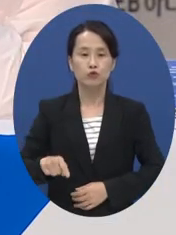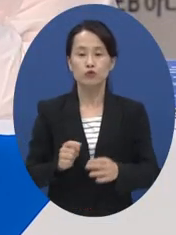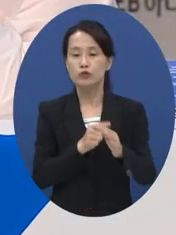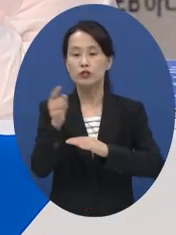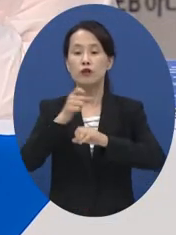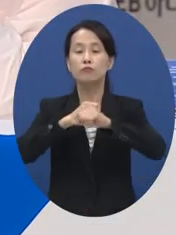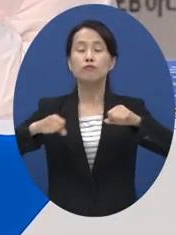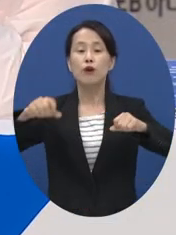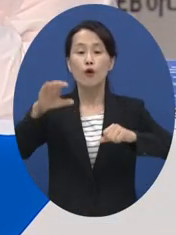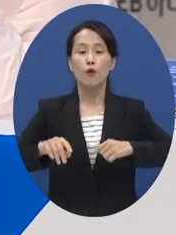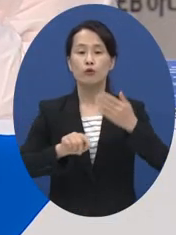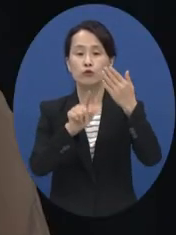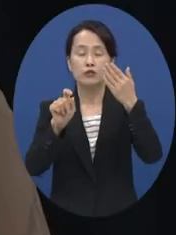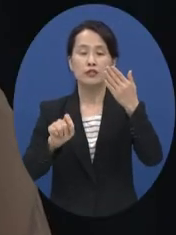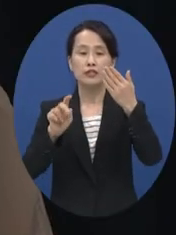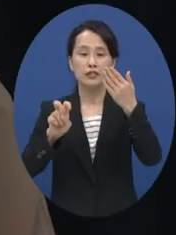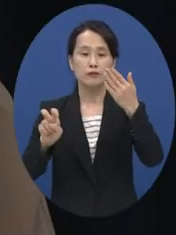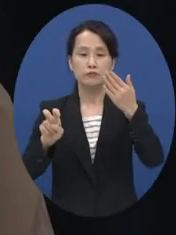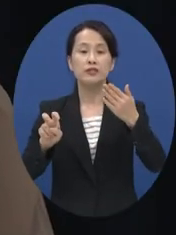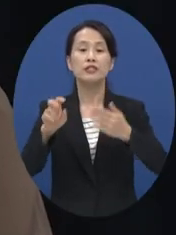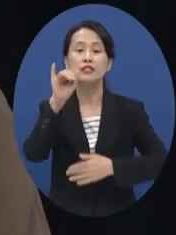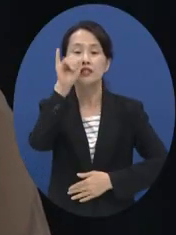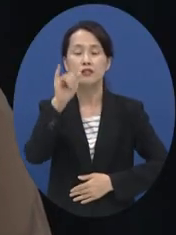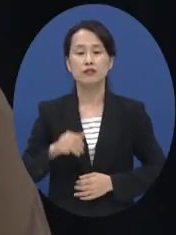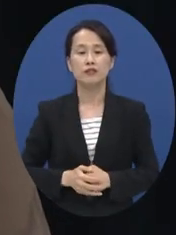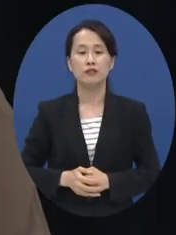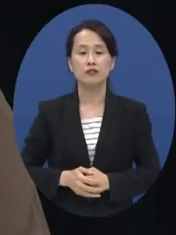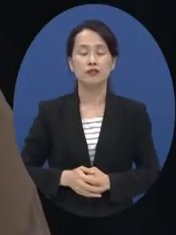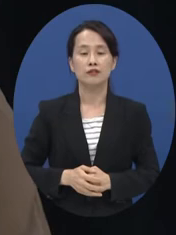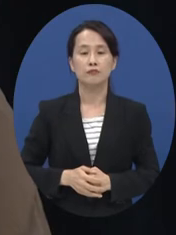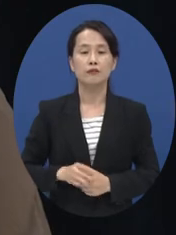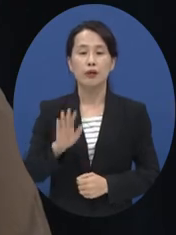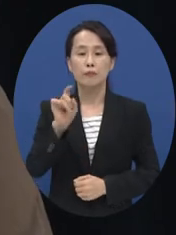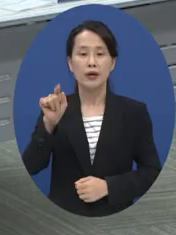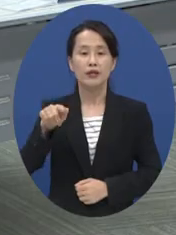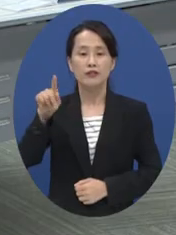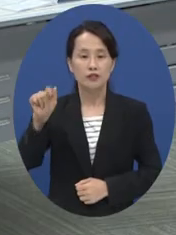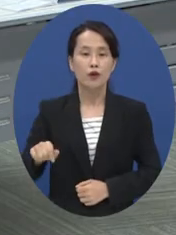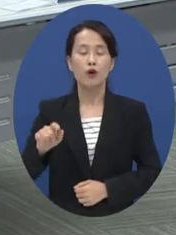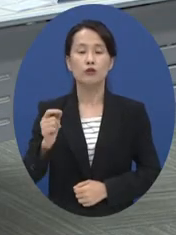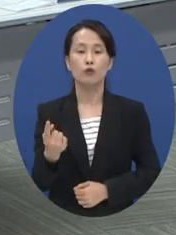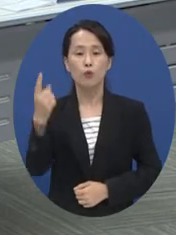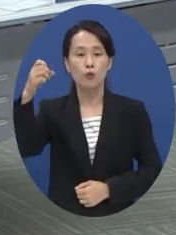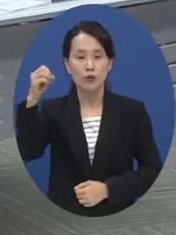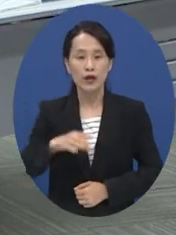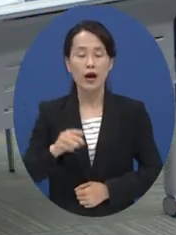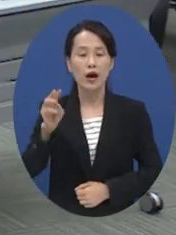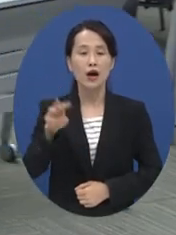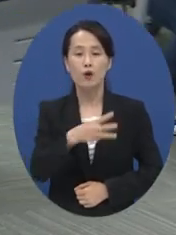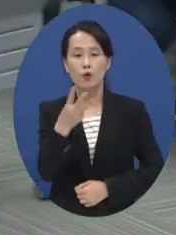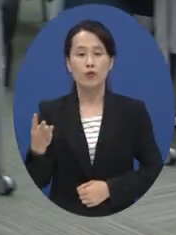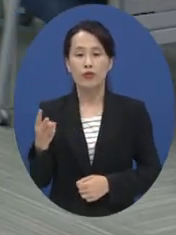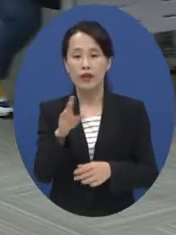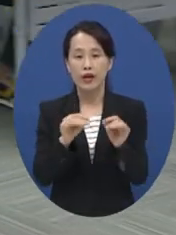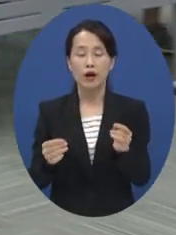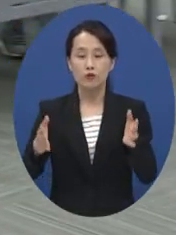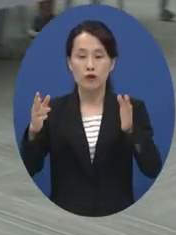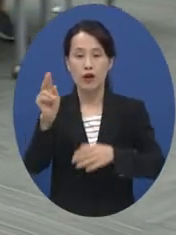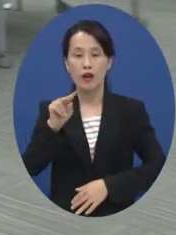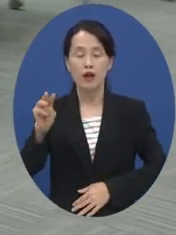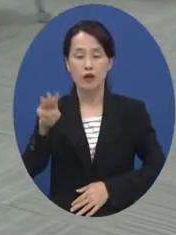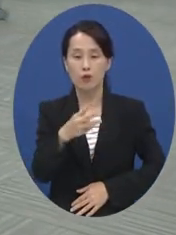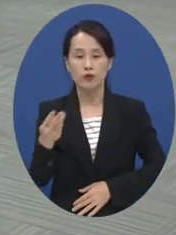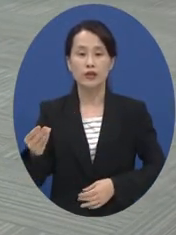특설 무대에서 9월 20일에 열립니다. 이어 메가박스 백석과 고향 벨라스타, 파주 롯데아울렛 롯데시네마 등